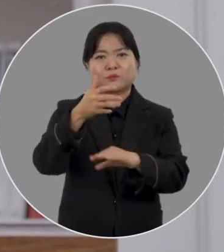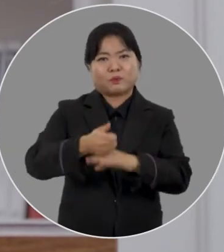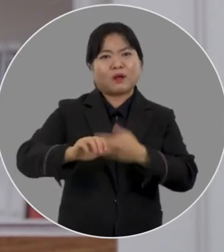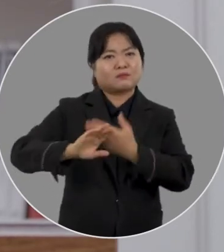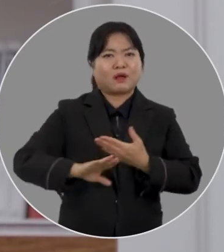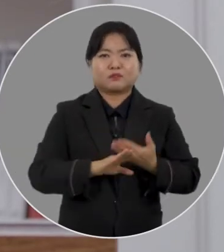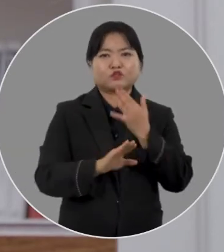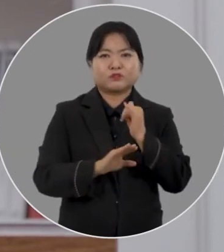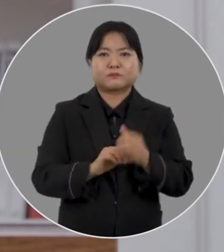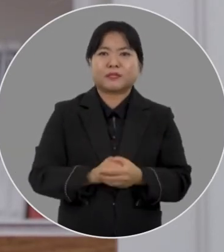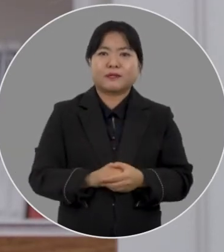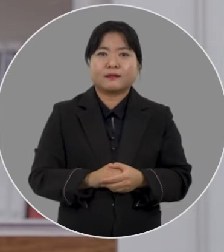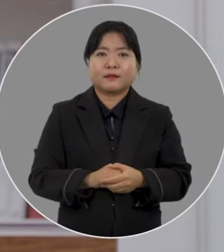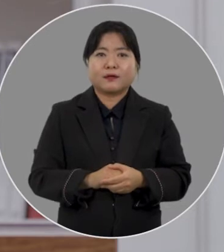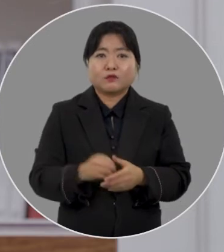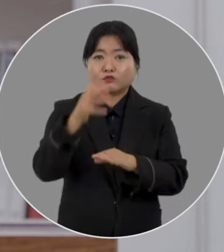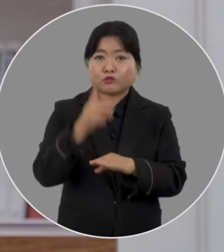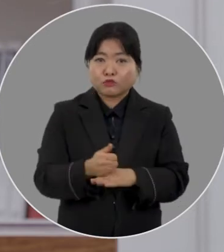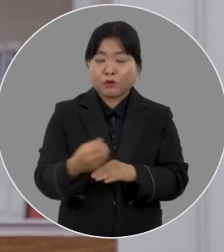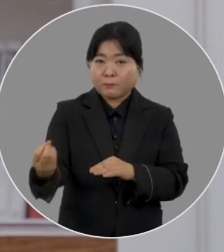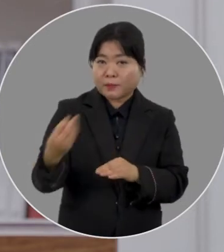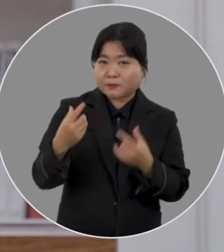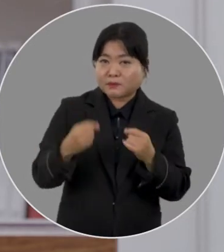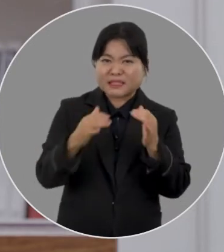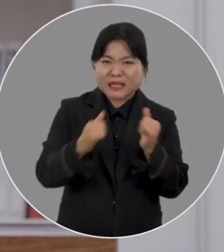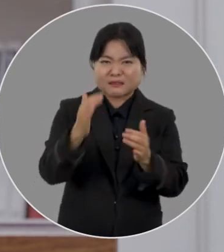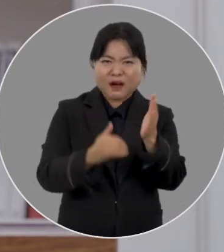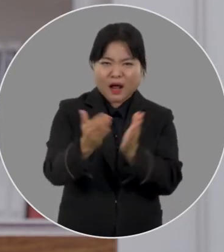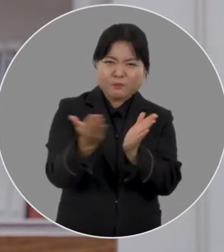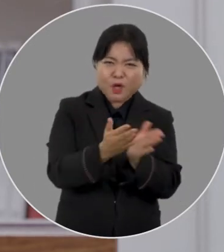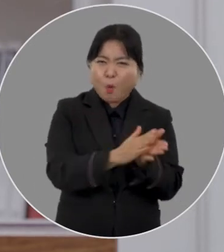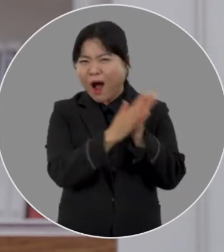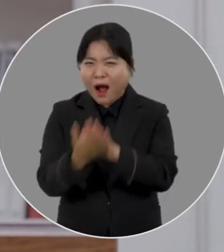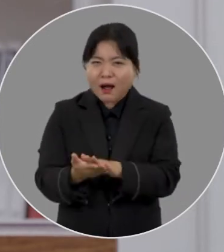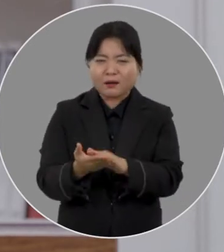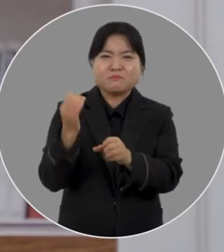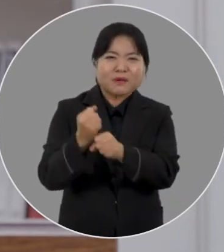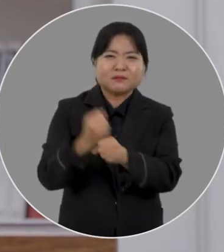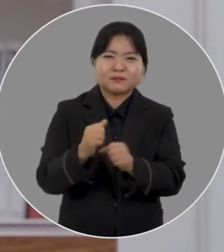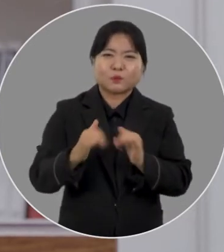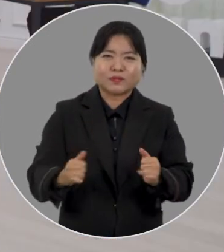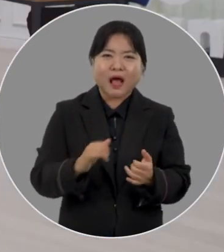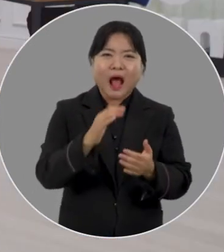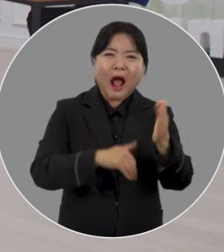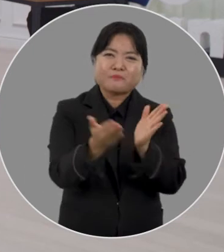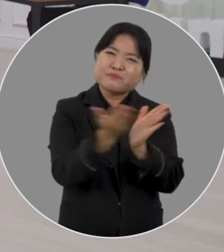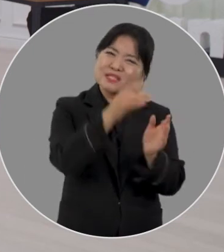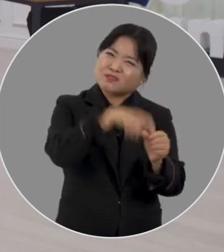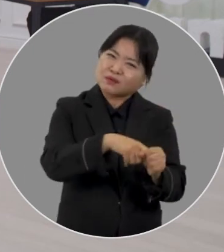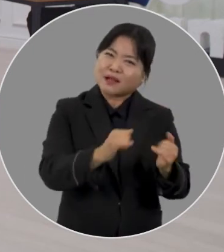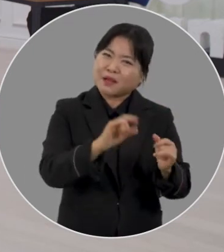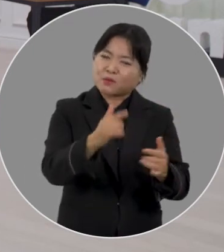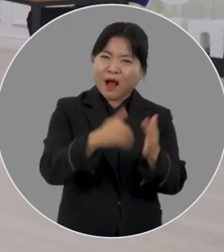있는 문제가 있는 것 같아요. 결국은 말씀하신 대로 인간은 합리화하는 존재다. 합리적 존재가 아니라 합리화하는 존재다. 그게